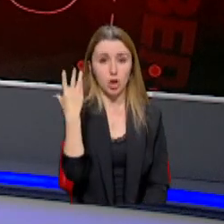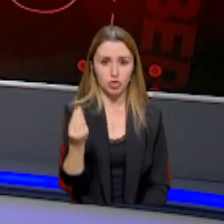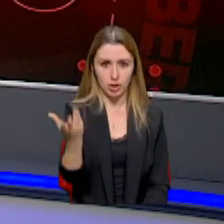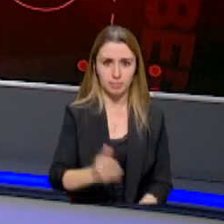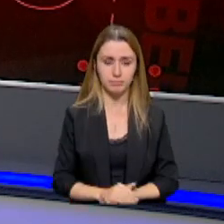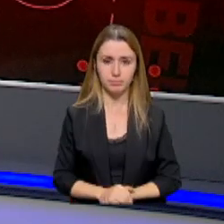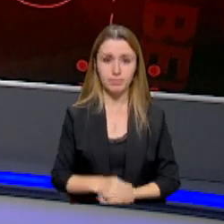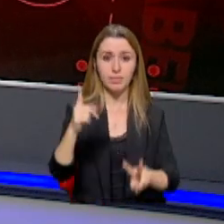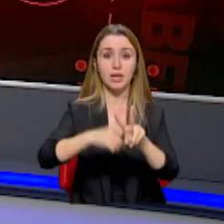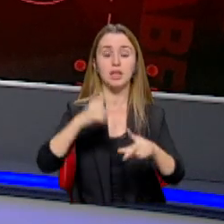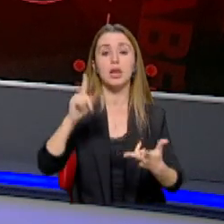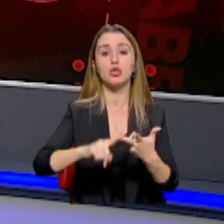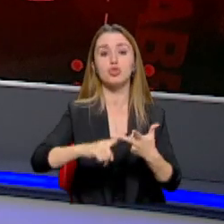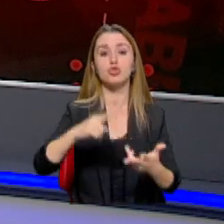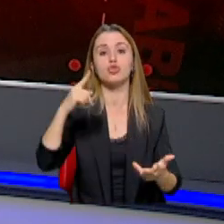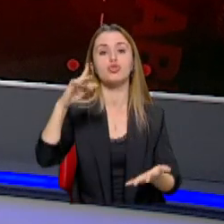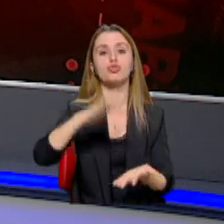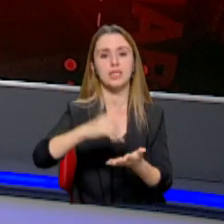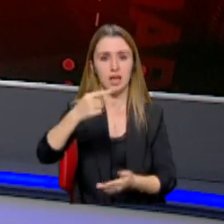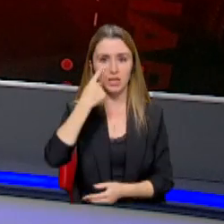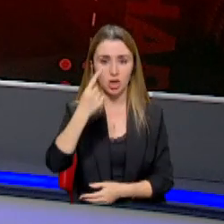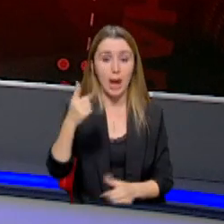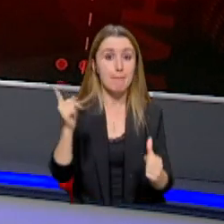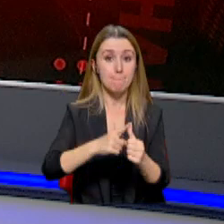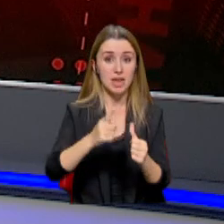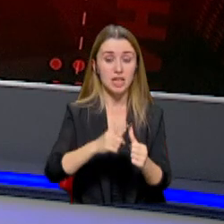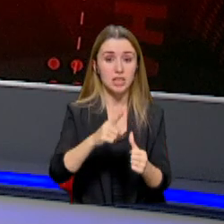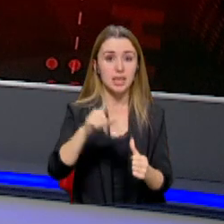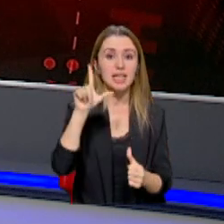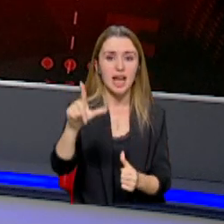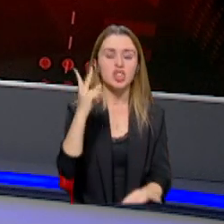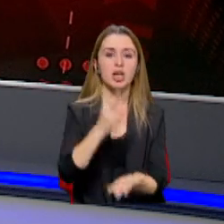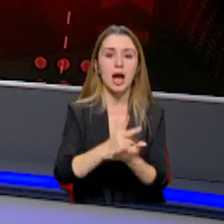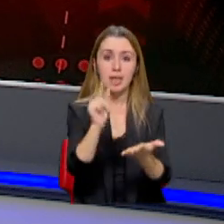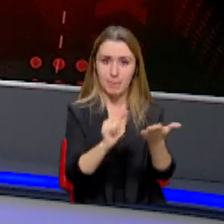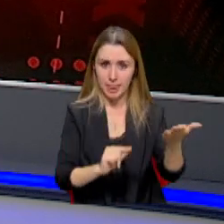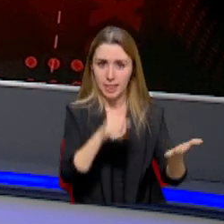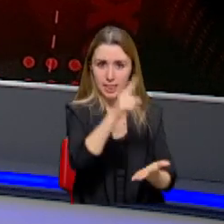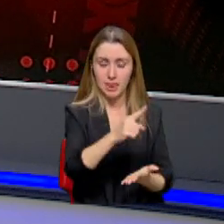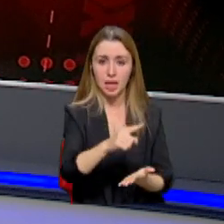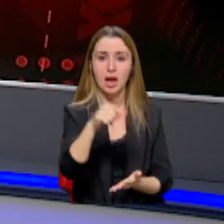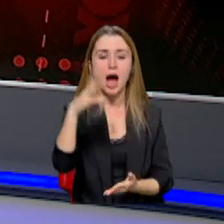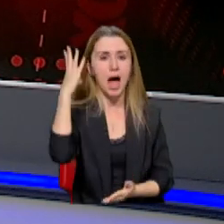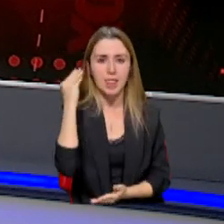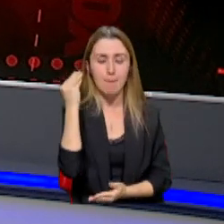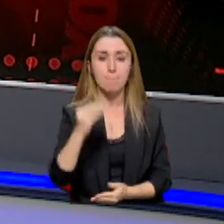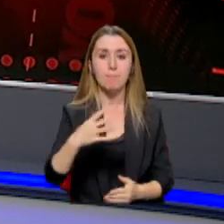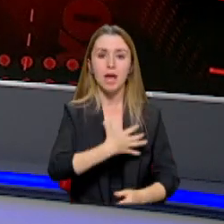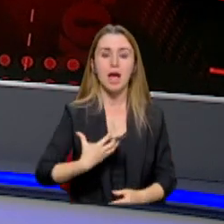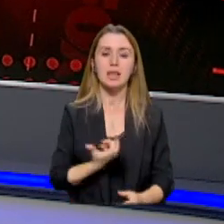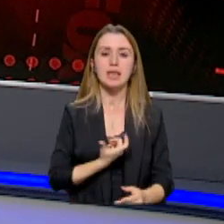ki Yargıtay 3 Ceza Dairesi de 1ci gerekçeli kararın da yazdı mealen Anayasa